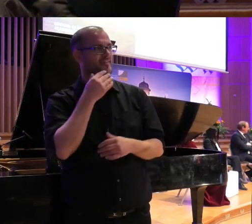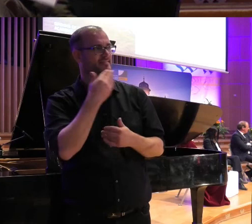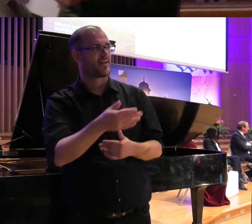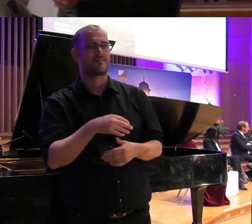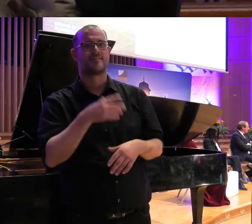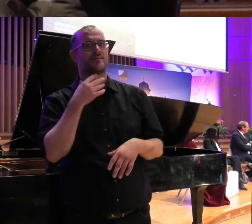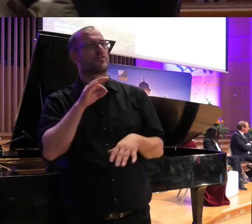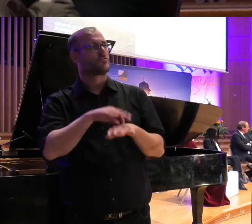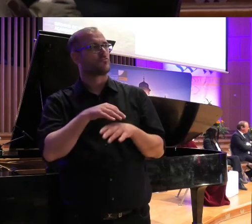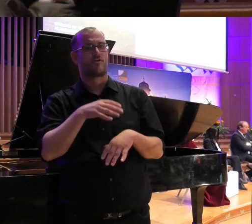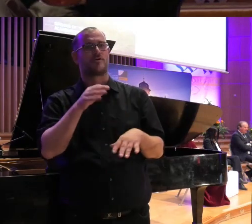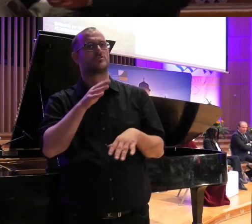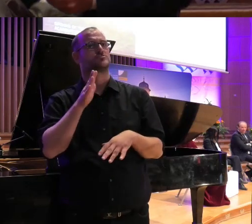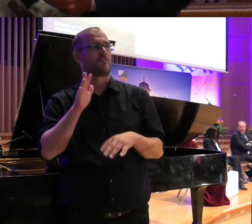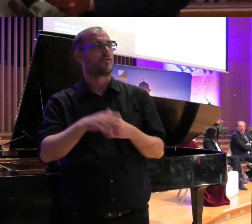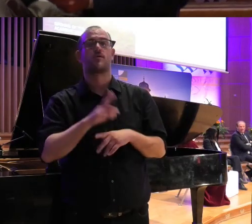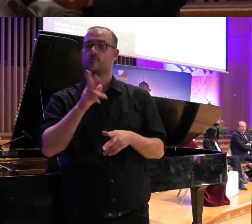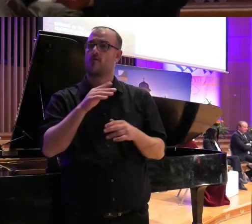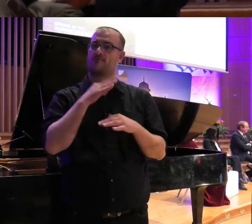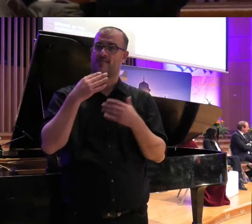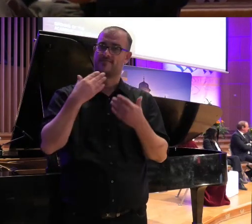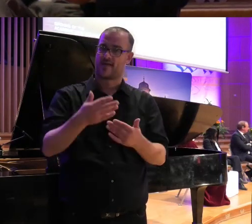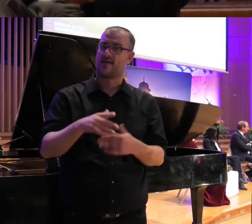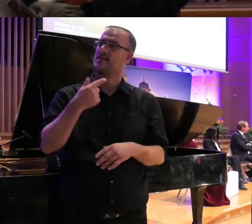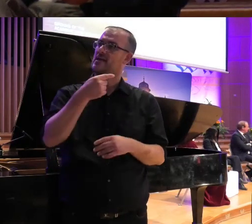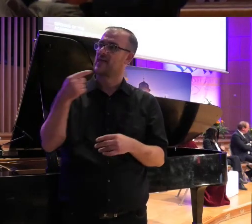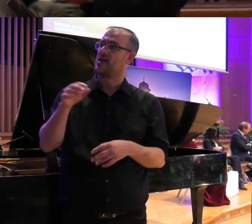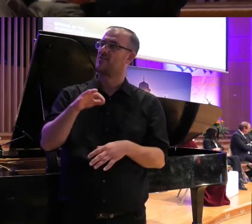Dr. Chersoy. Und auch natürlich vielen Dank an